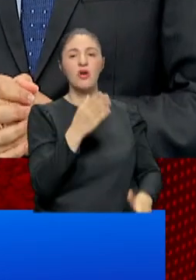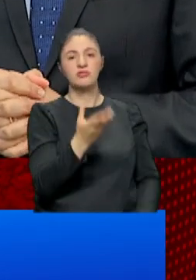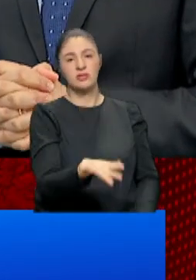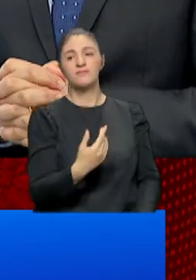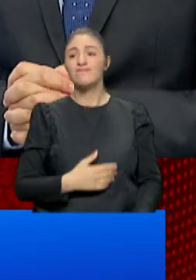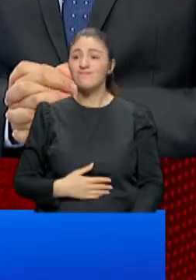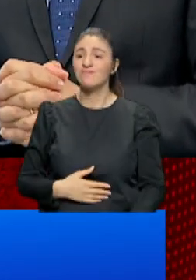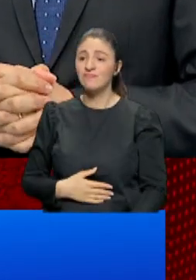olsaydı keşke tekrar